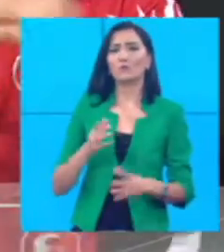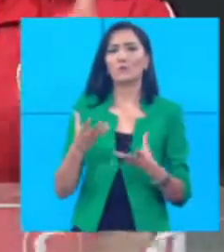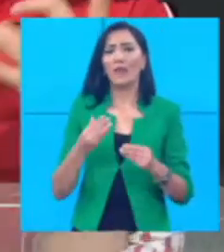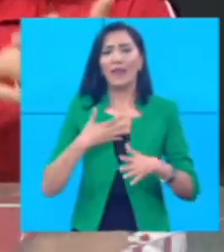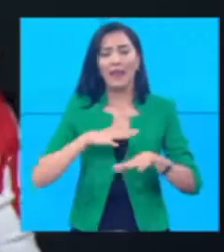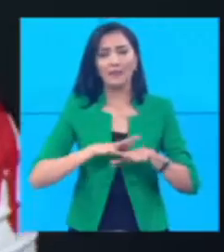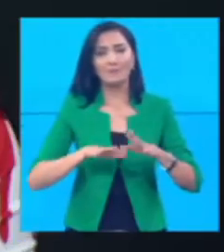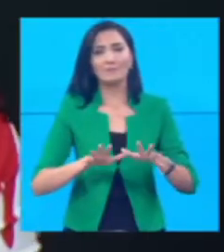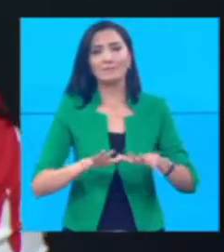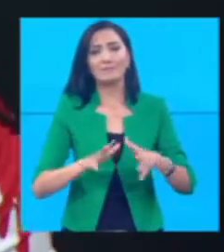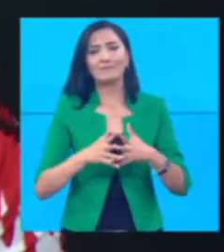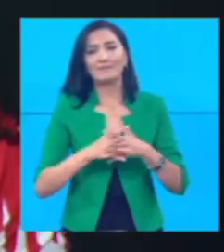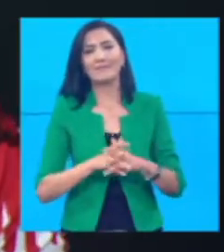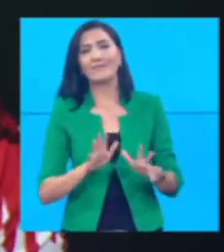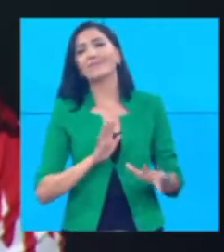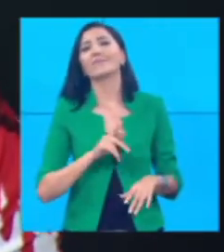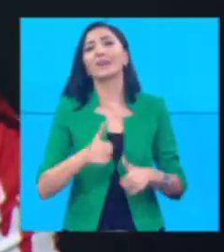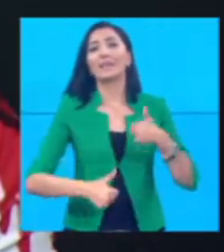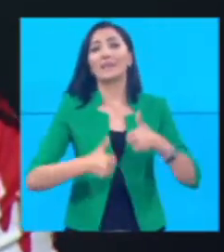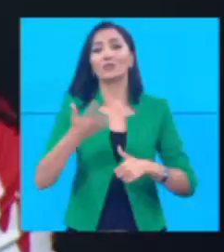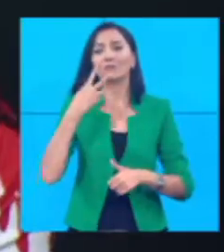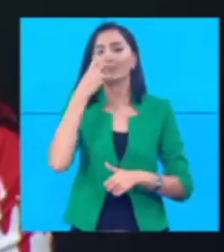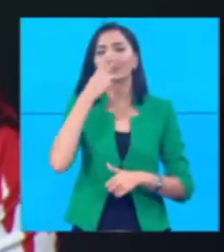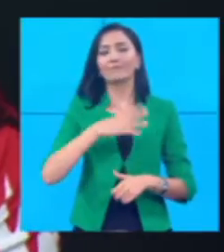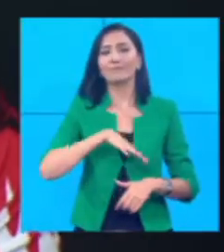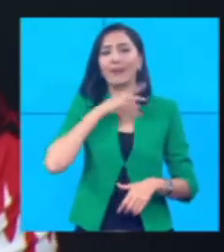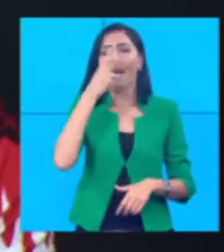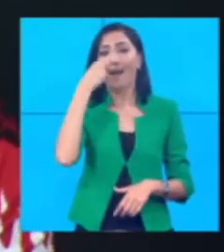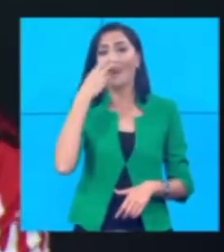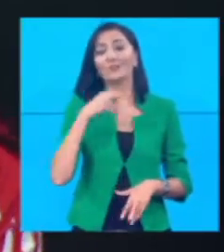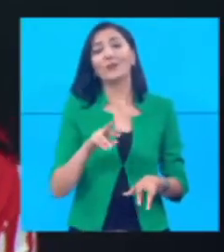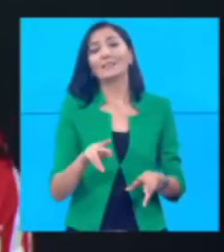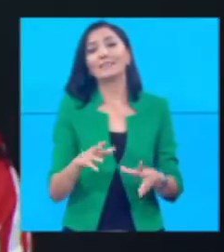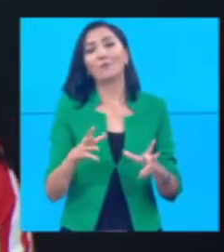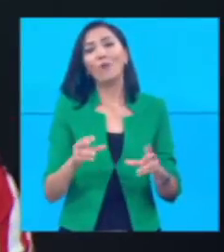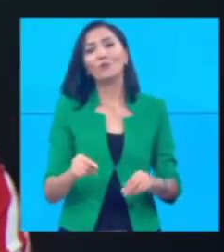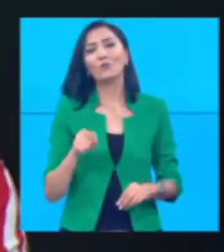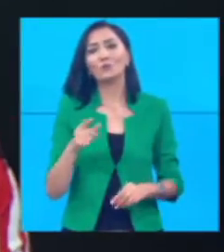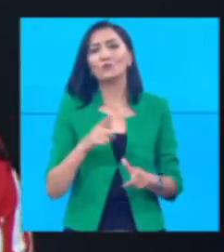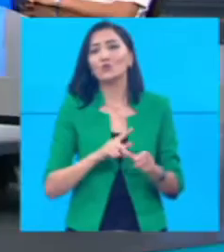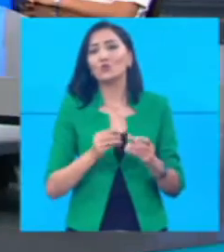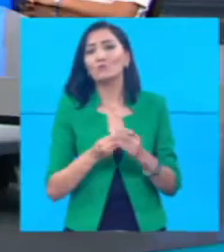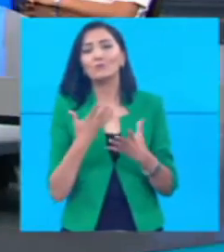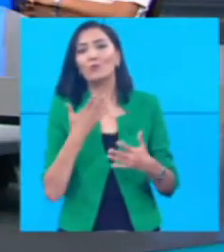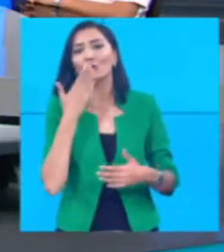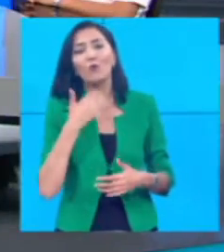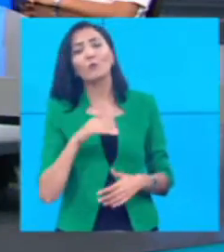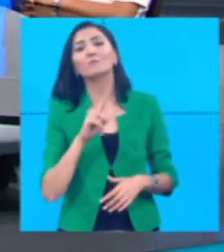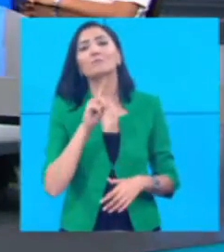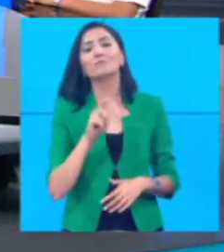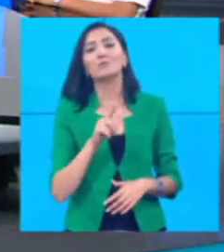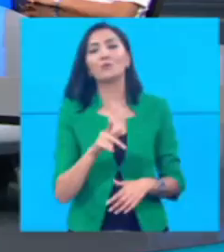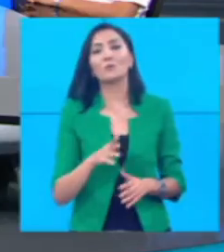yapıyorum. Elim ayağım böyle birbirine giriyor. Yani yarıştan önce gözleri doluyor. Ağlayacak gibi çıkıyor yarışa. Peki bunun bir çözümü yok. Mesela